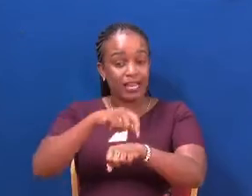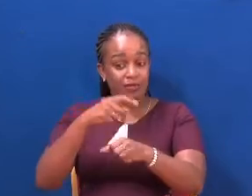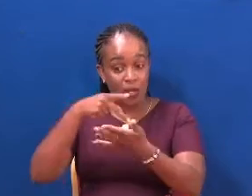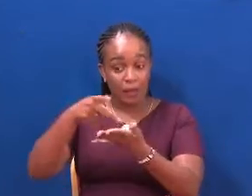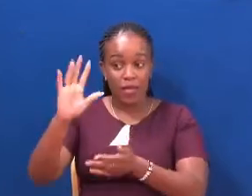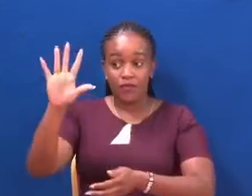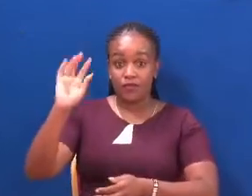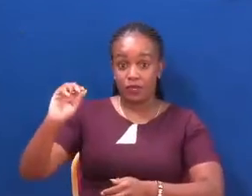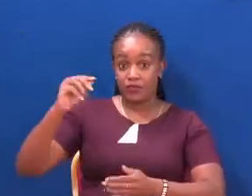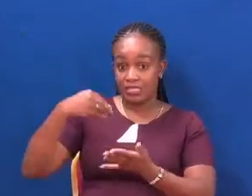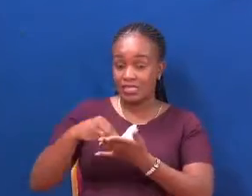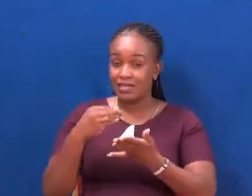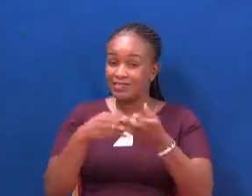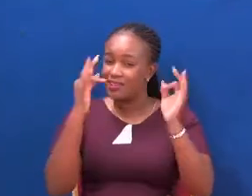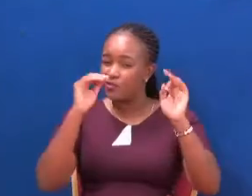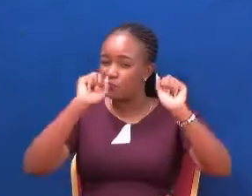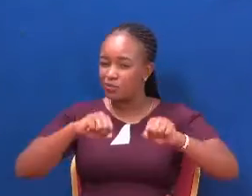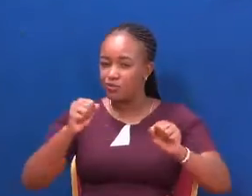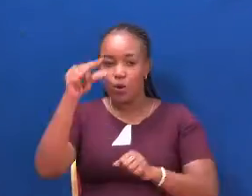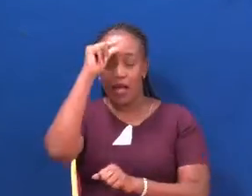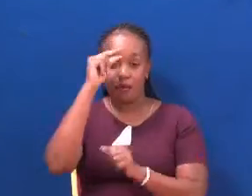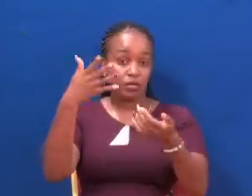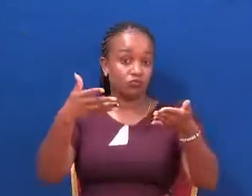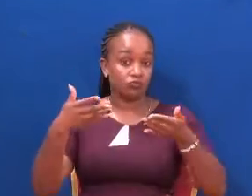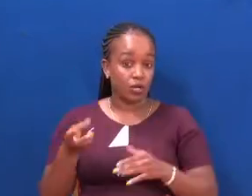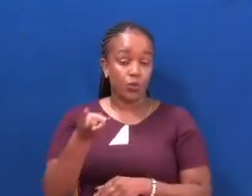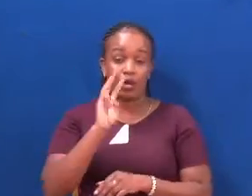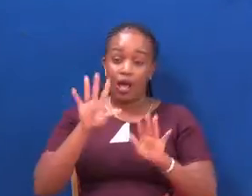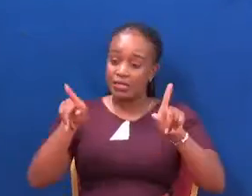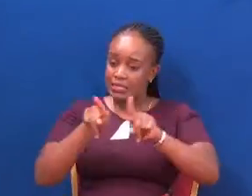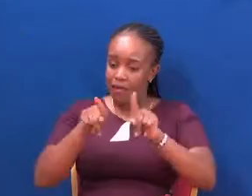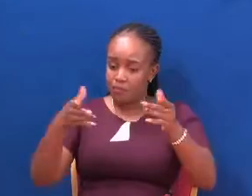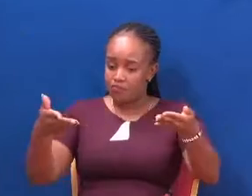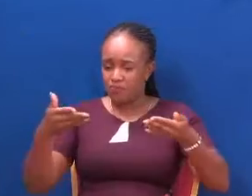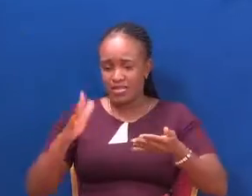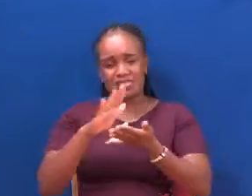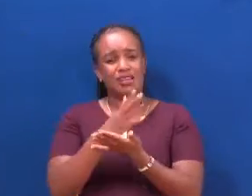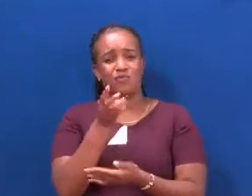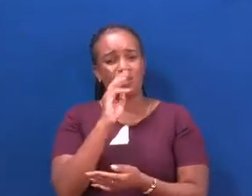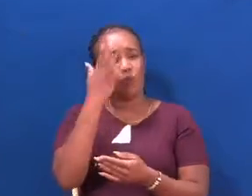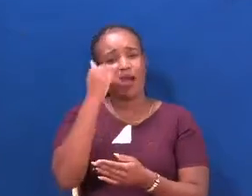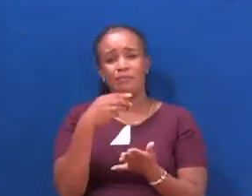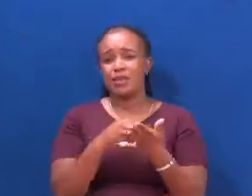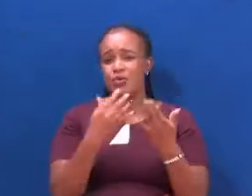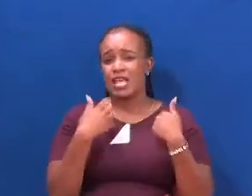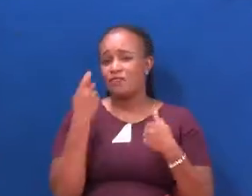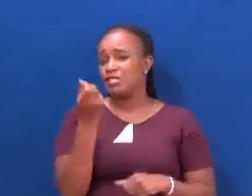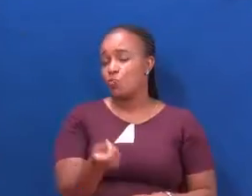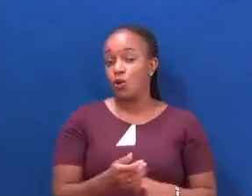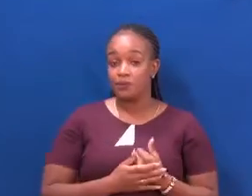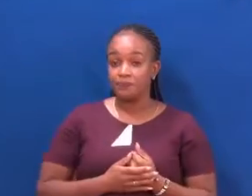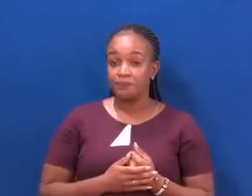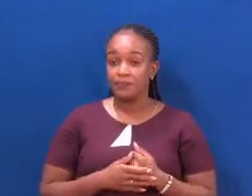ikiweza iweze kutuzidisha maji ama ituvilete mifereji mingi kushinda, kwa sababu ile ambayo tuko nazo ni kidogo sana, zitoshi. The situation